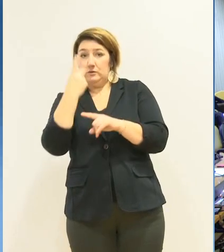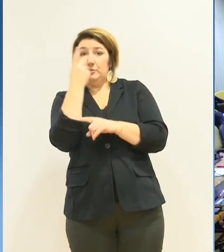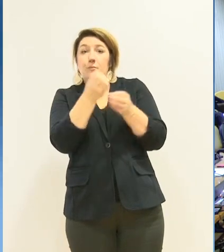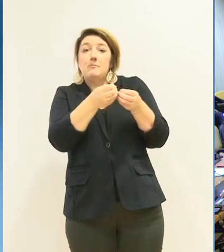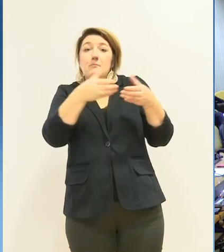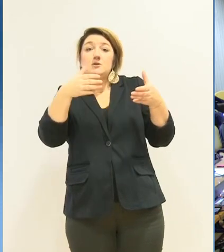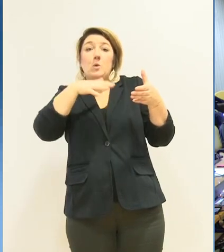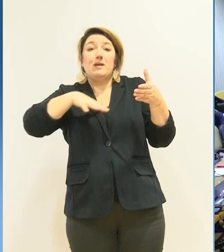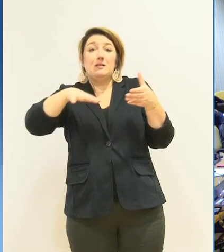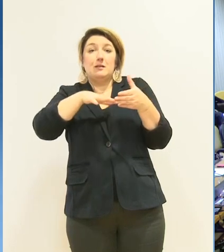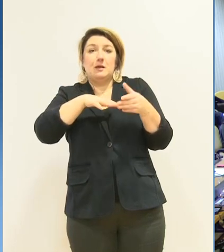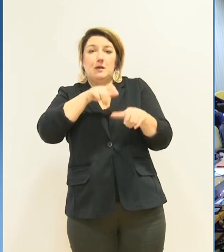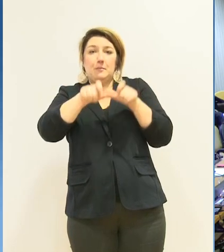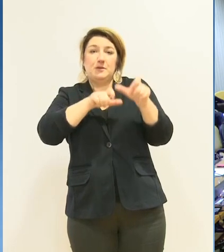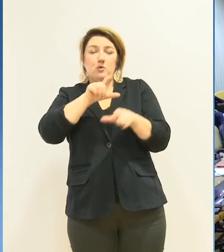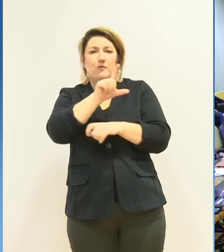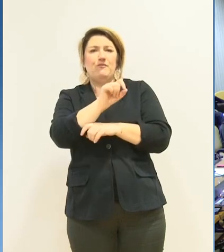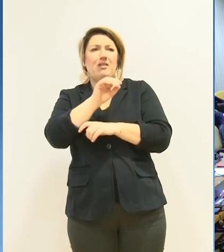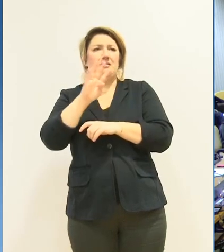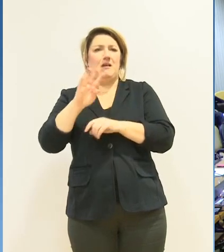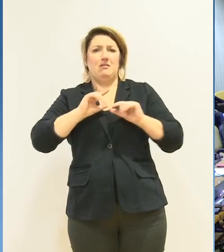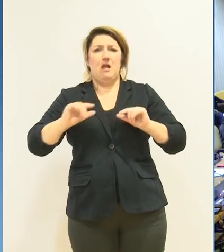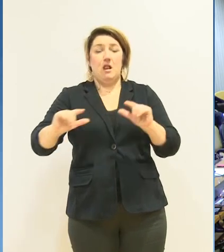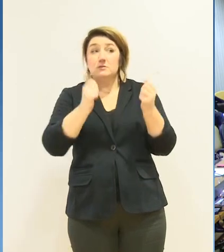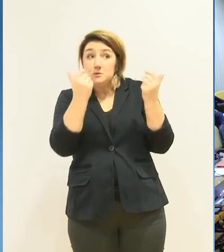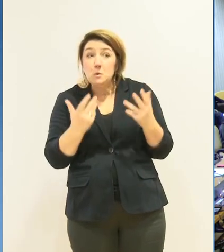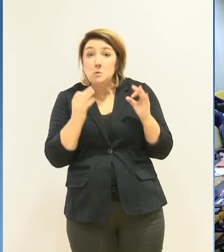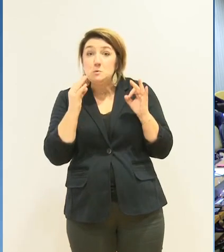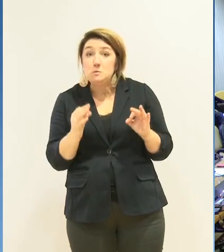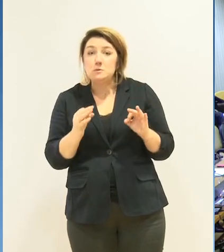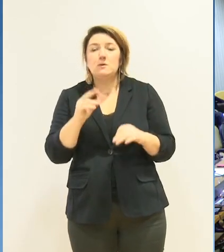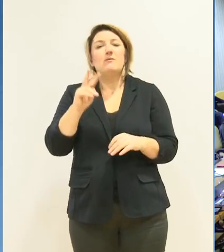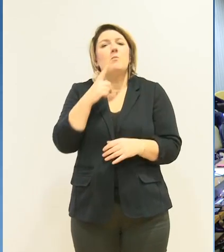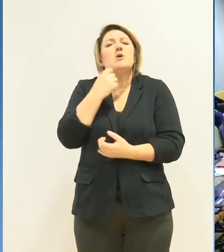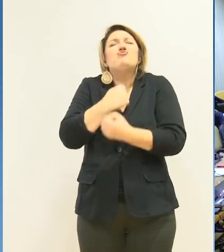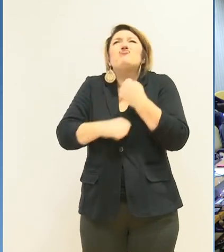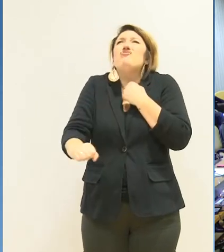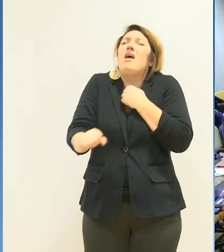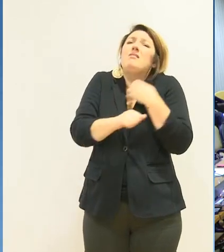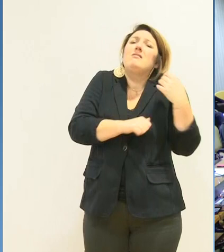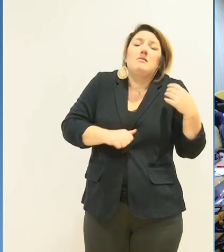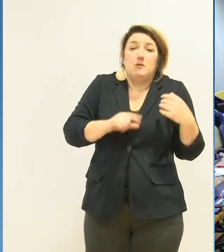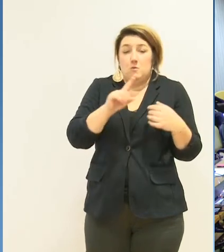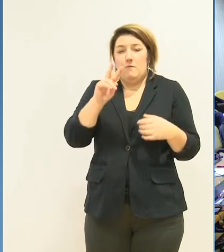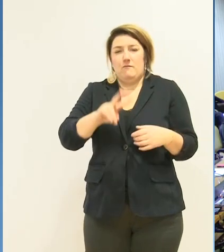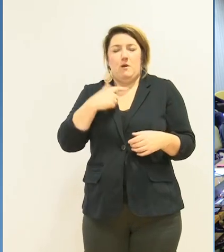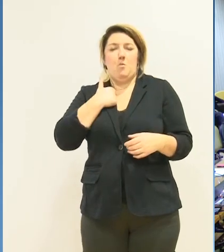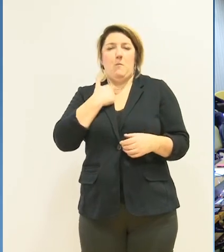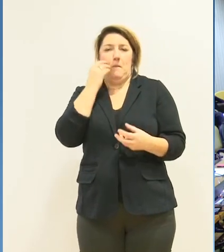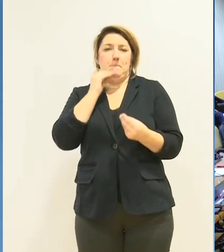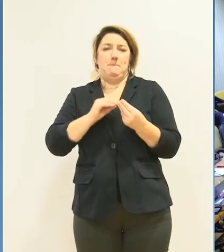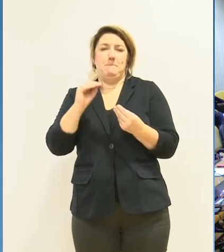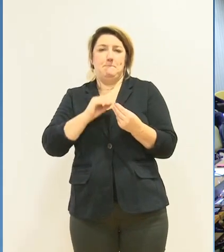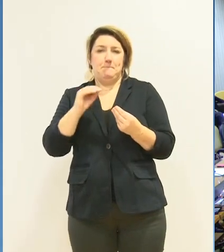étaient au nombre de 24 si j'ai bien compté ce n'est pas ça qui me dérange le plus ce qui m'interpelle dans